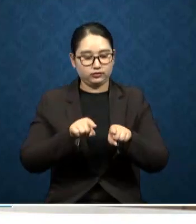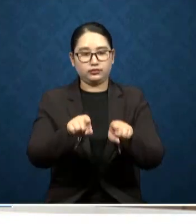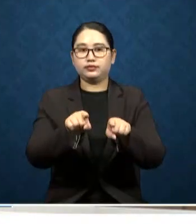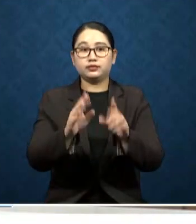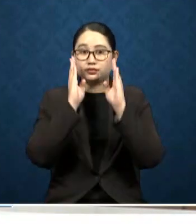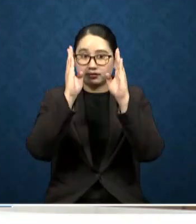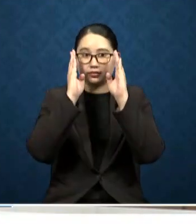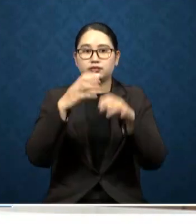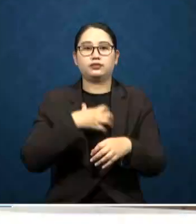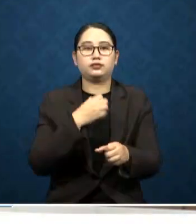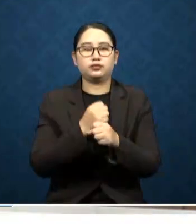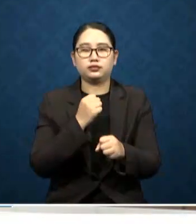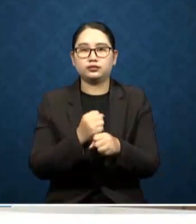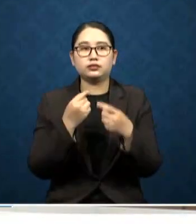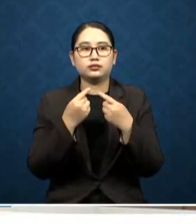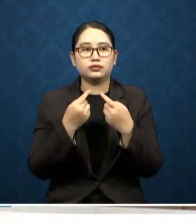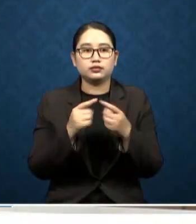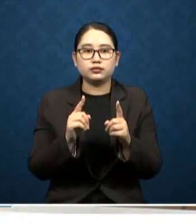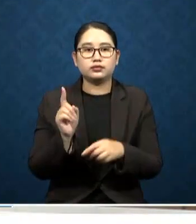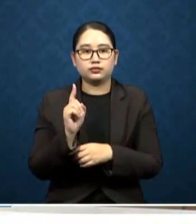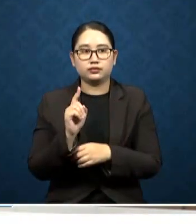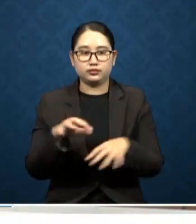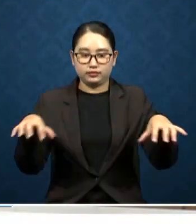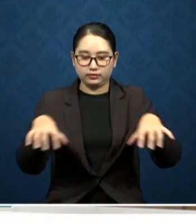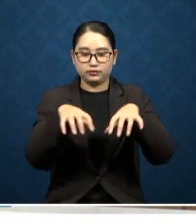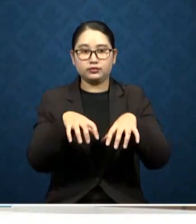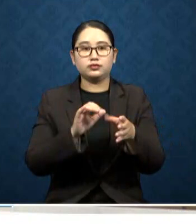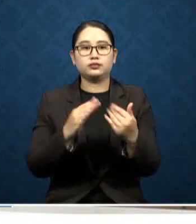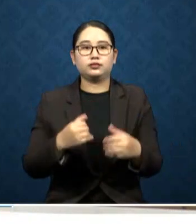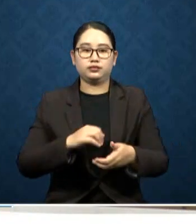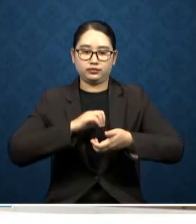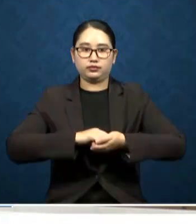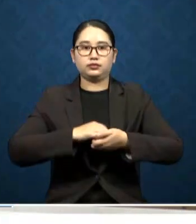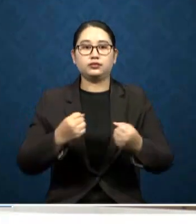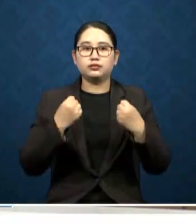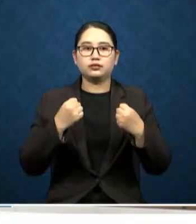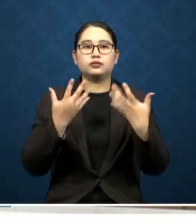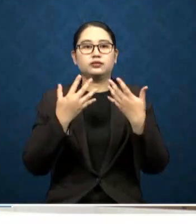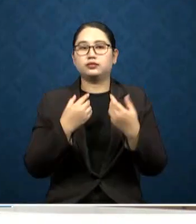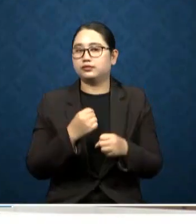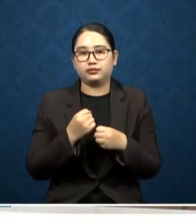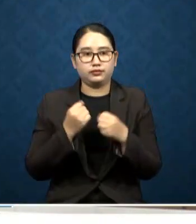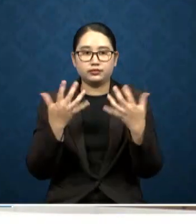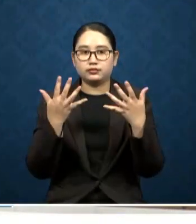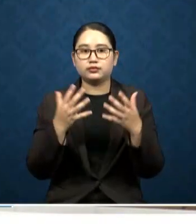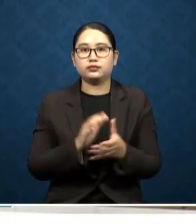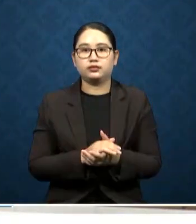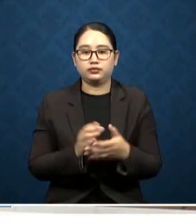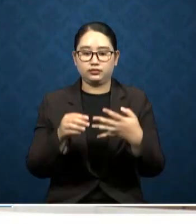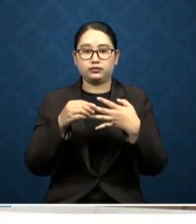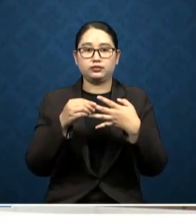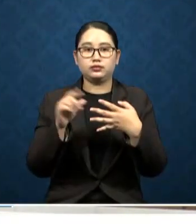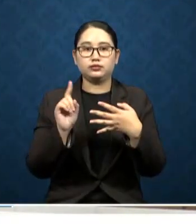ตั้งใจของคสชแทนที่จะนำ 2อย่างมารวมกันให้เกิดพลังกลับไม่ได้เป็นแบบนั้นประการที่